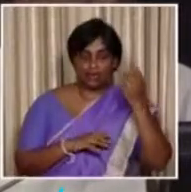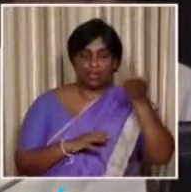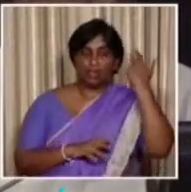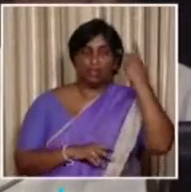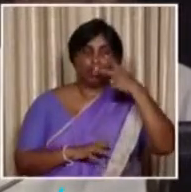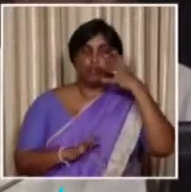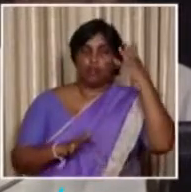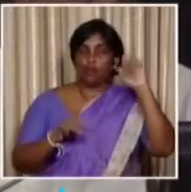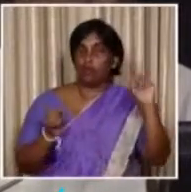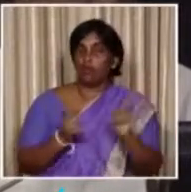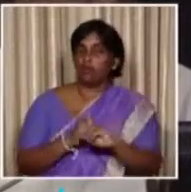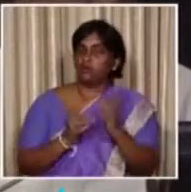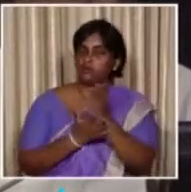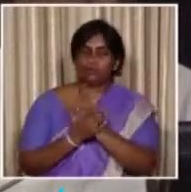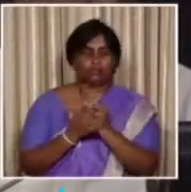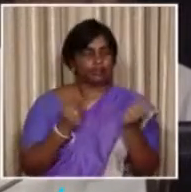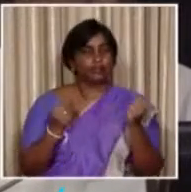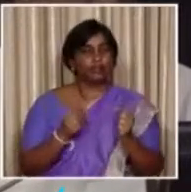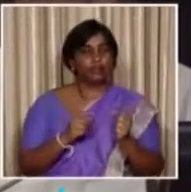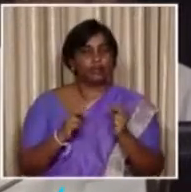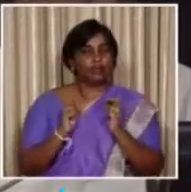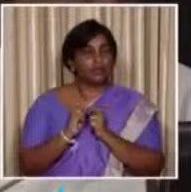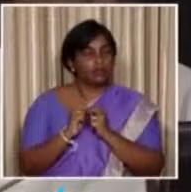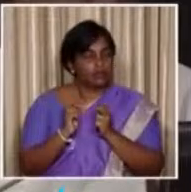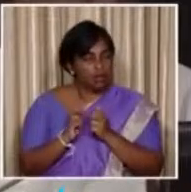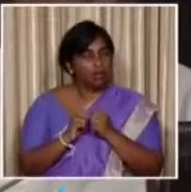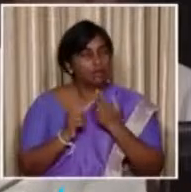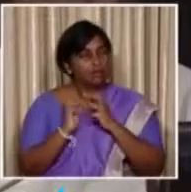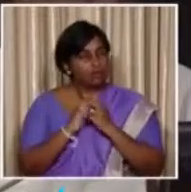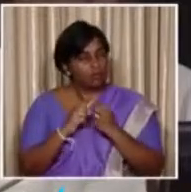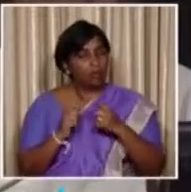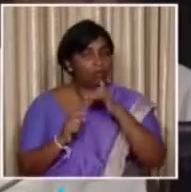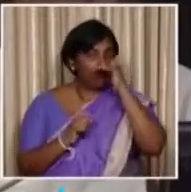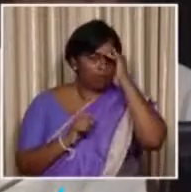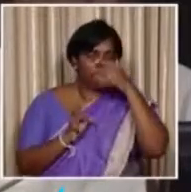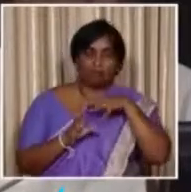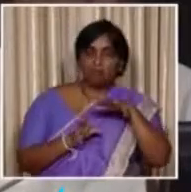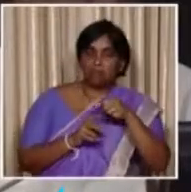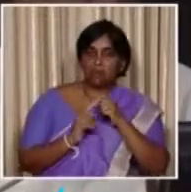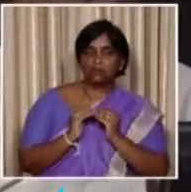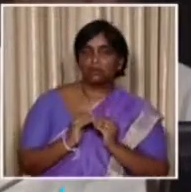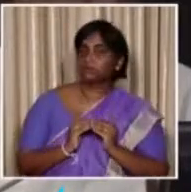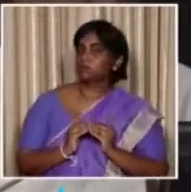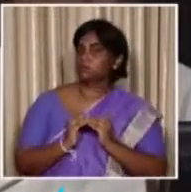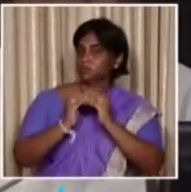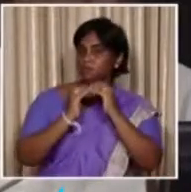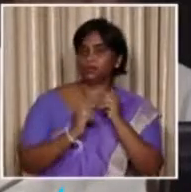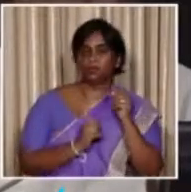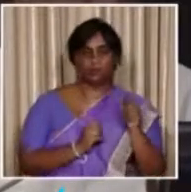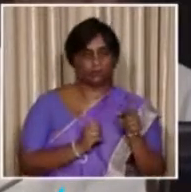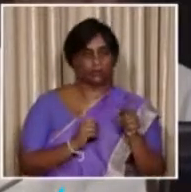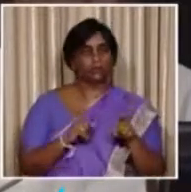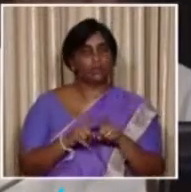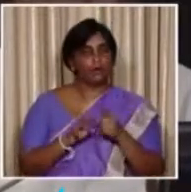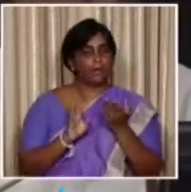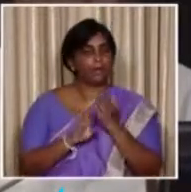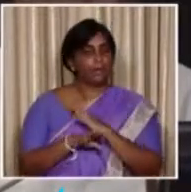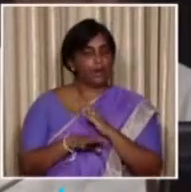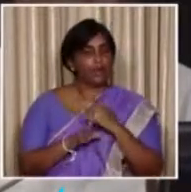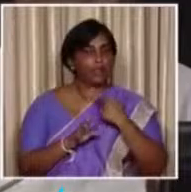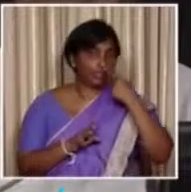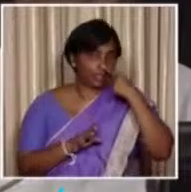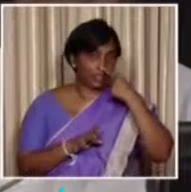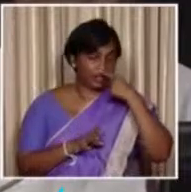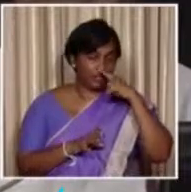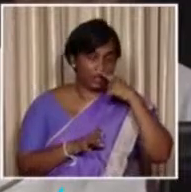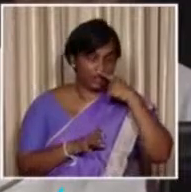ලෝක යුද්ධයේදී. ඒ හින්දාම මේ අර්බුදේම පාවිච්චි කළේ ඒකේ නායකයෝ ඒ රටවල් ගොඩ නැගුවා. ඒ වගේම පසුගිය කාලේ